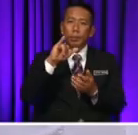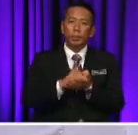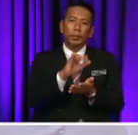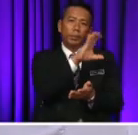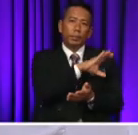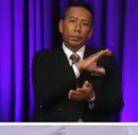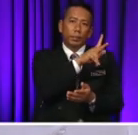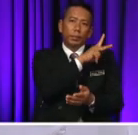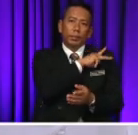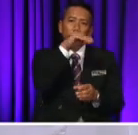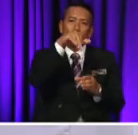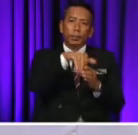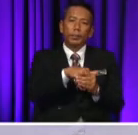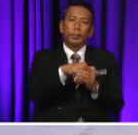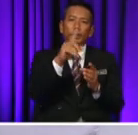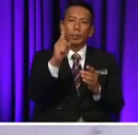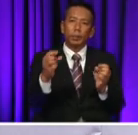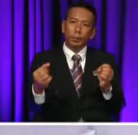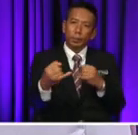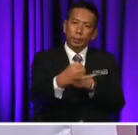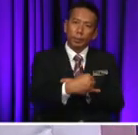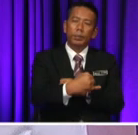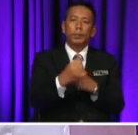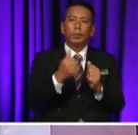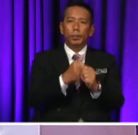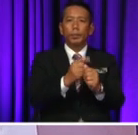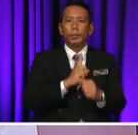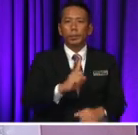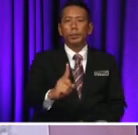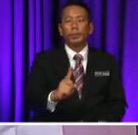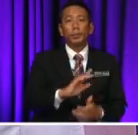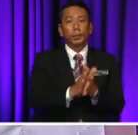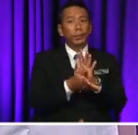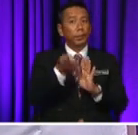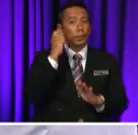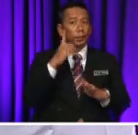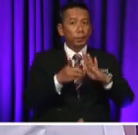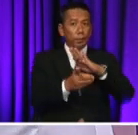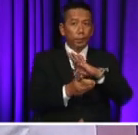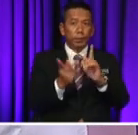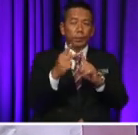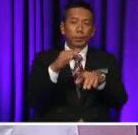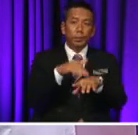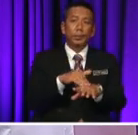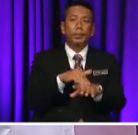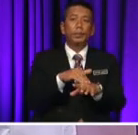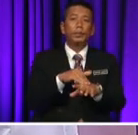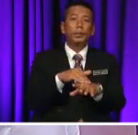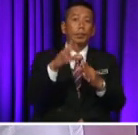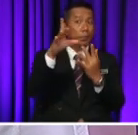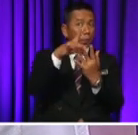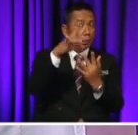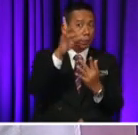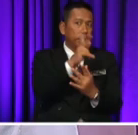ketua dalam sebuah organisasi menurut Islam Oke jadi tadi berdasarkan kepada nantikan